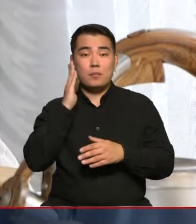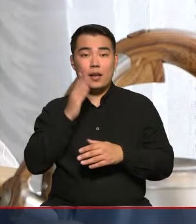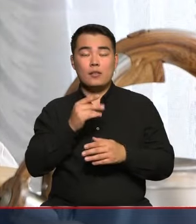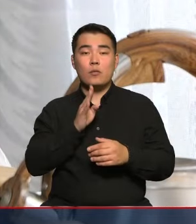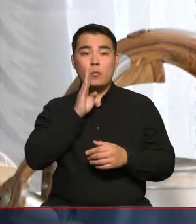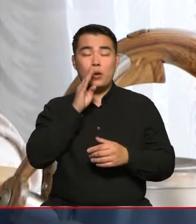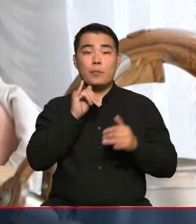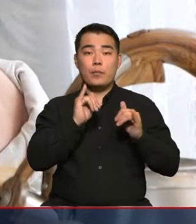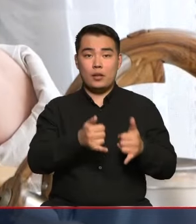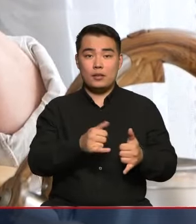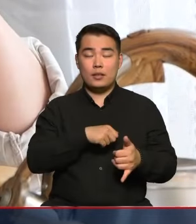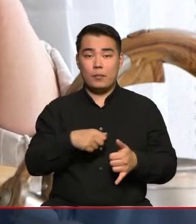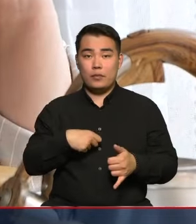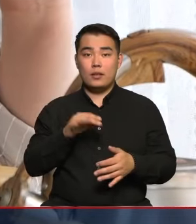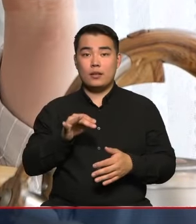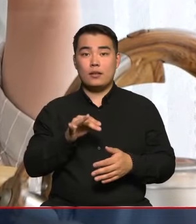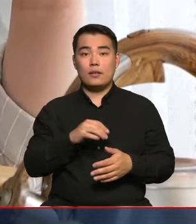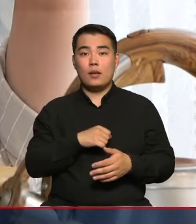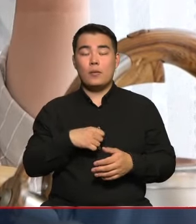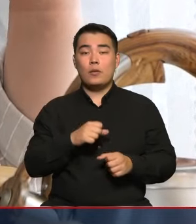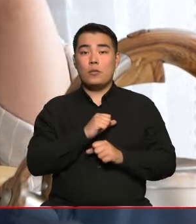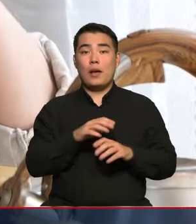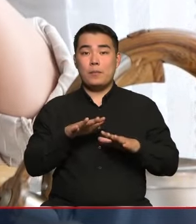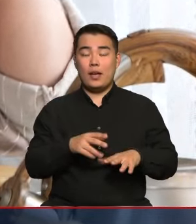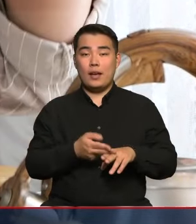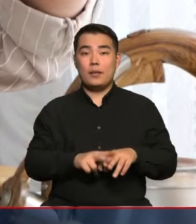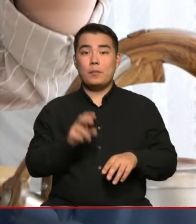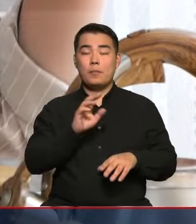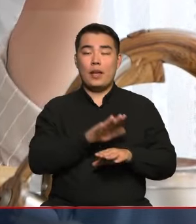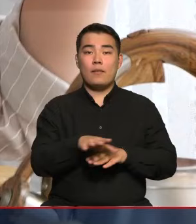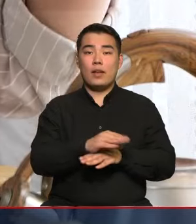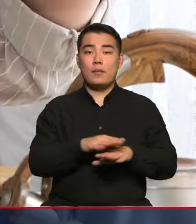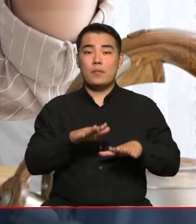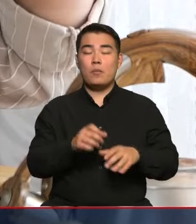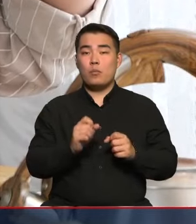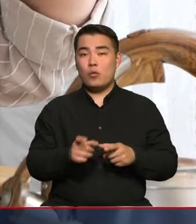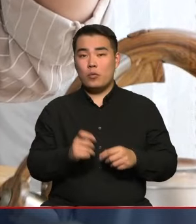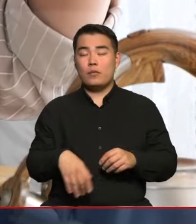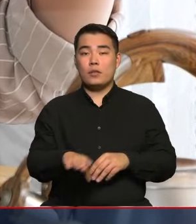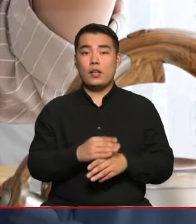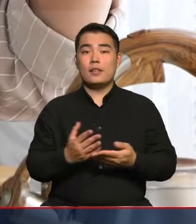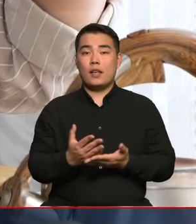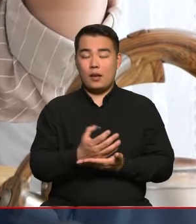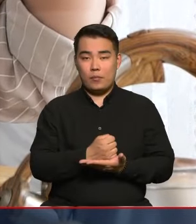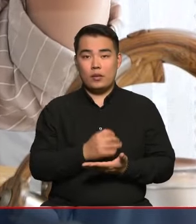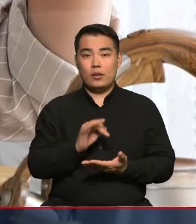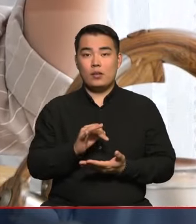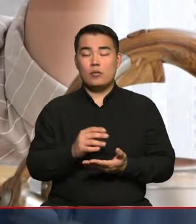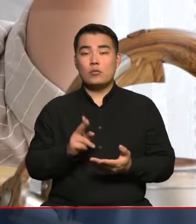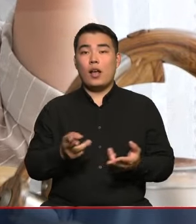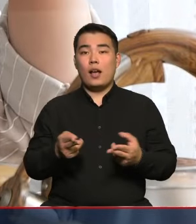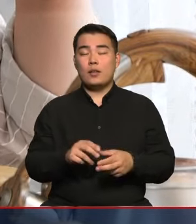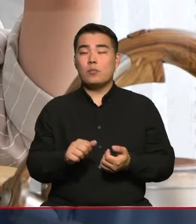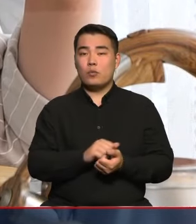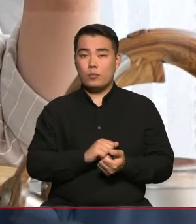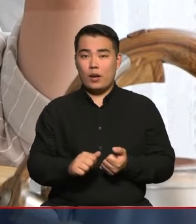ата ерте тұрып, өзі курортный зона ғой енді біздің, сол жерлердің барлығын, мусорлардың барлығын жинап, әркім тастап кеткен